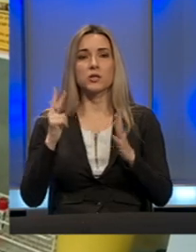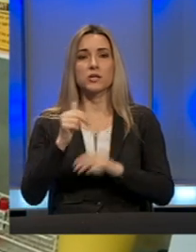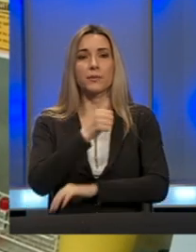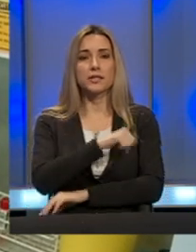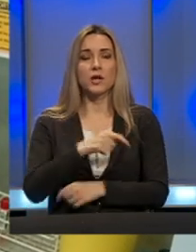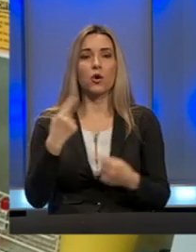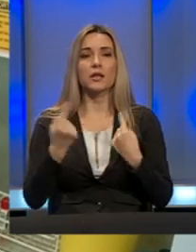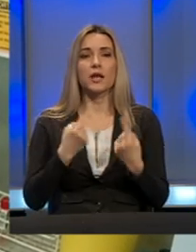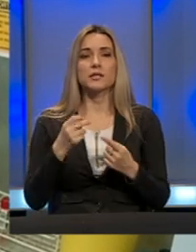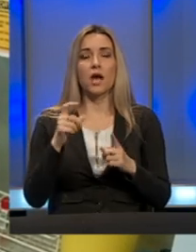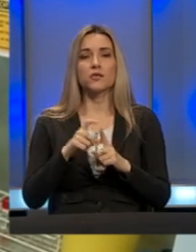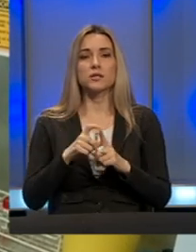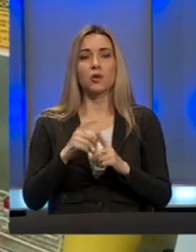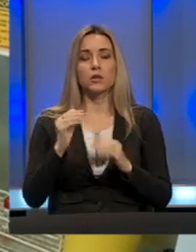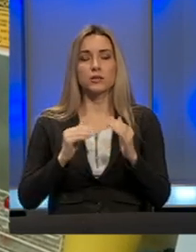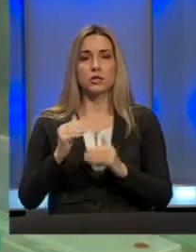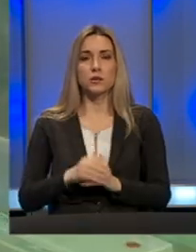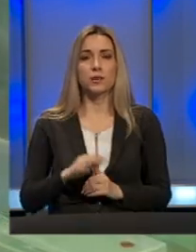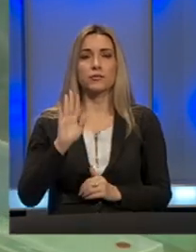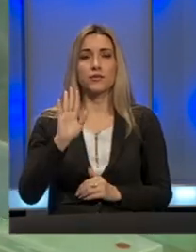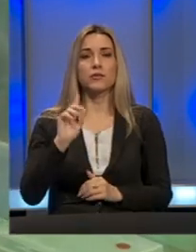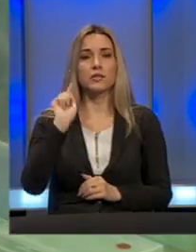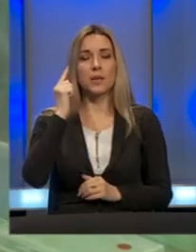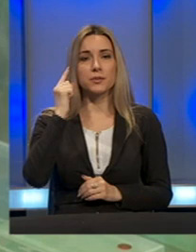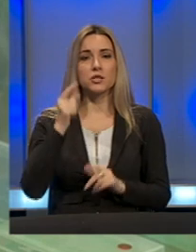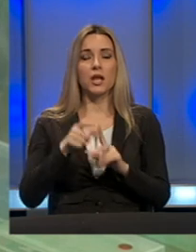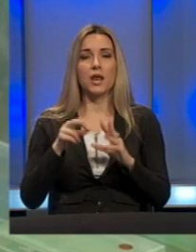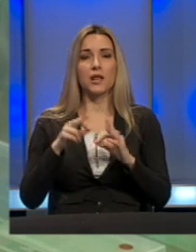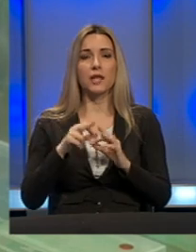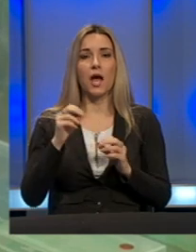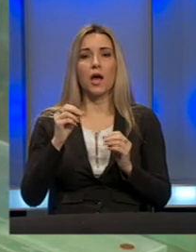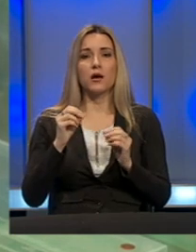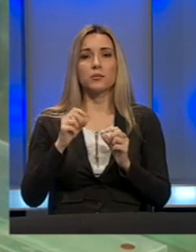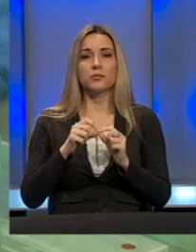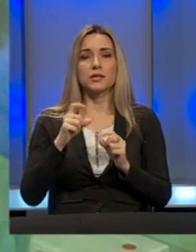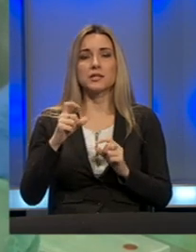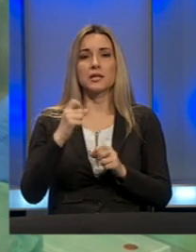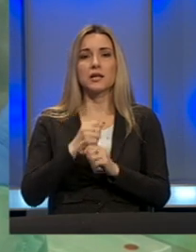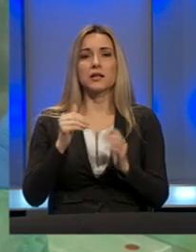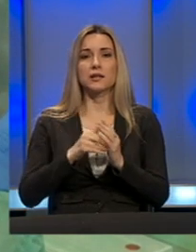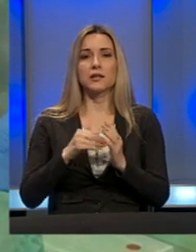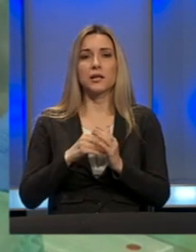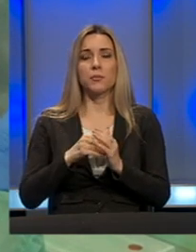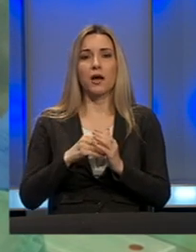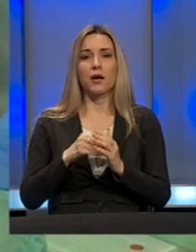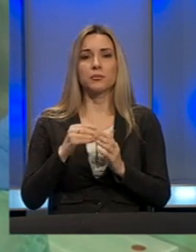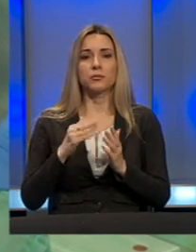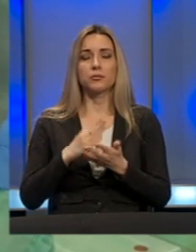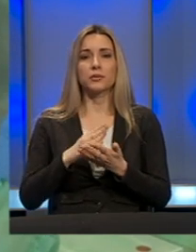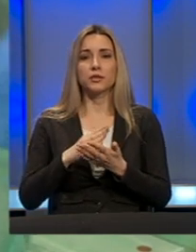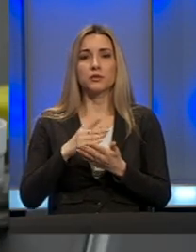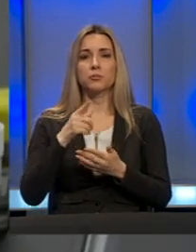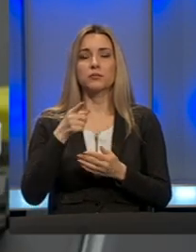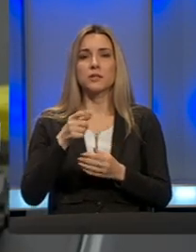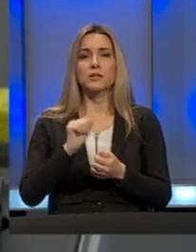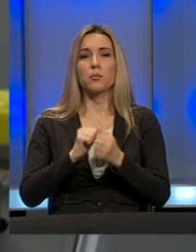godine, zavisi od režima. Dakle, vi ste apsolutno mišljenja da BCG treba biti dijelom arsenala kojim bi se borili